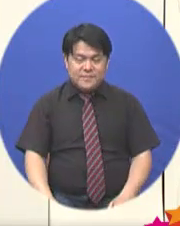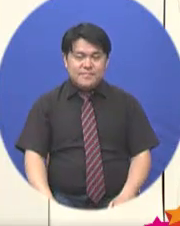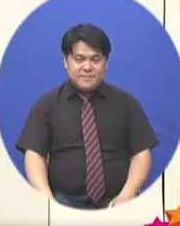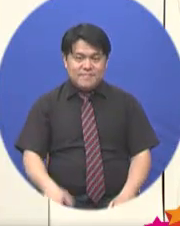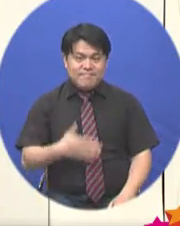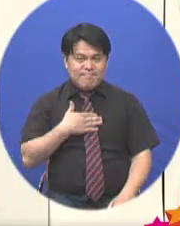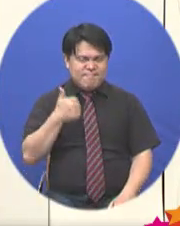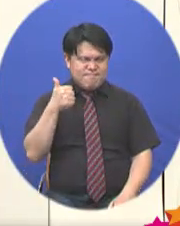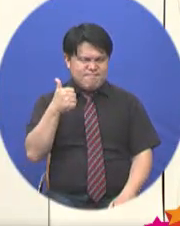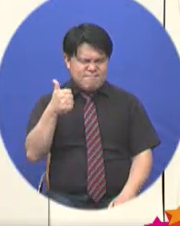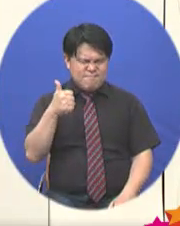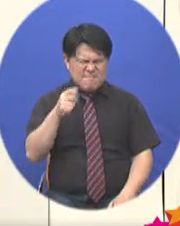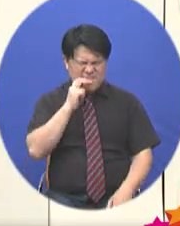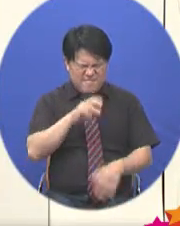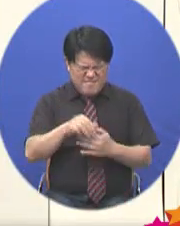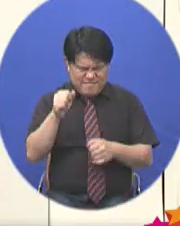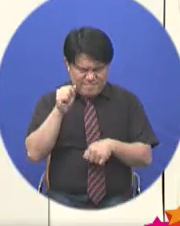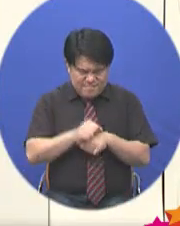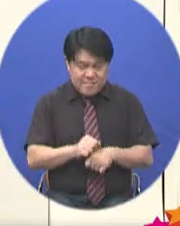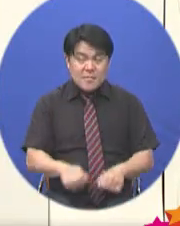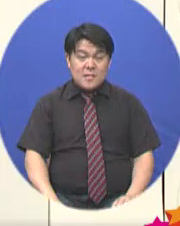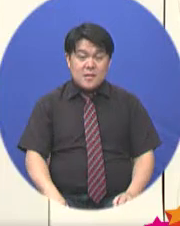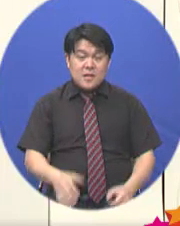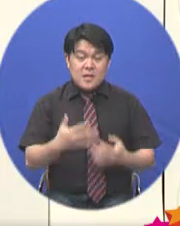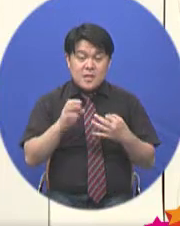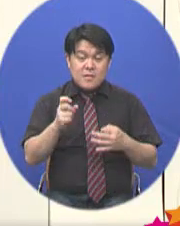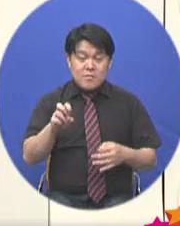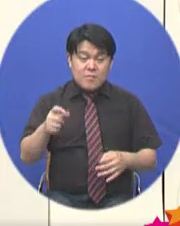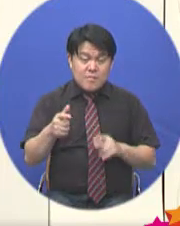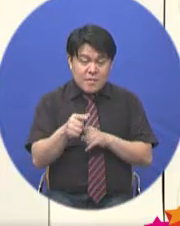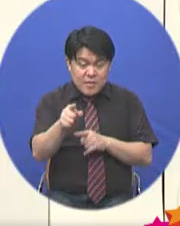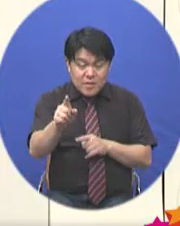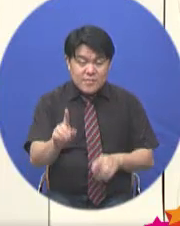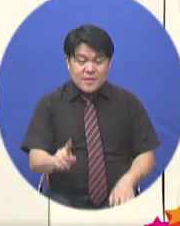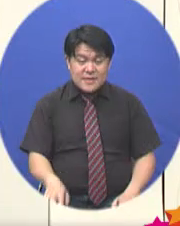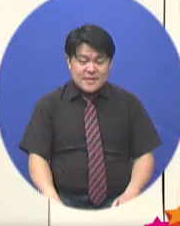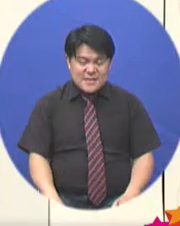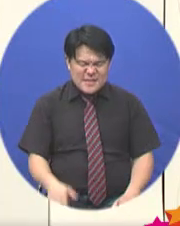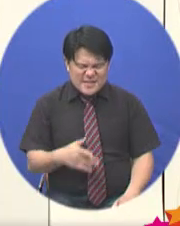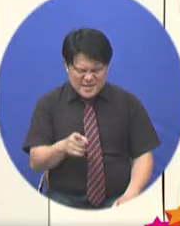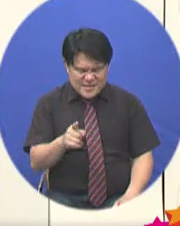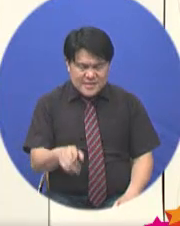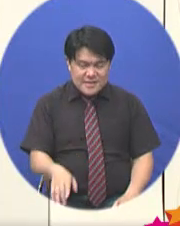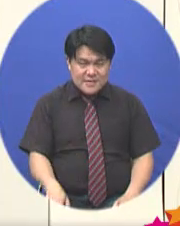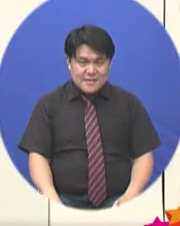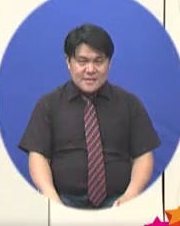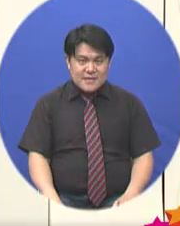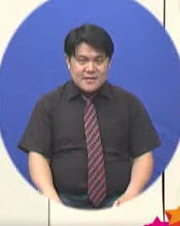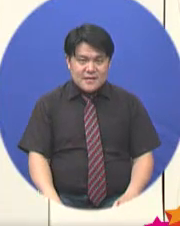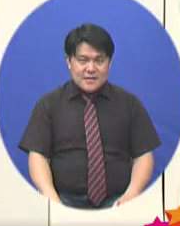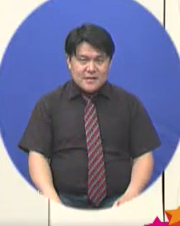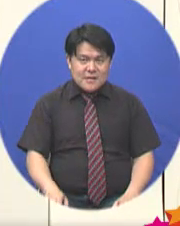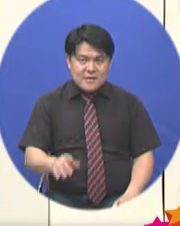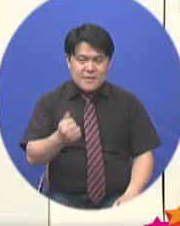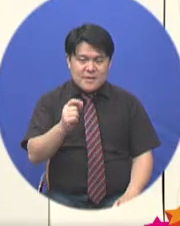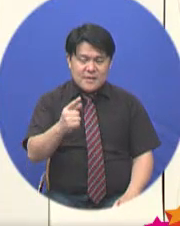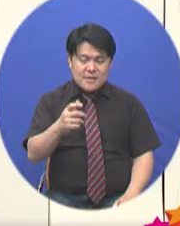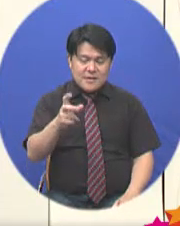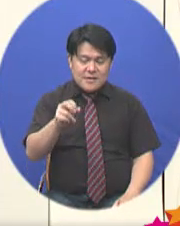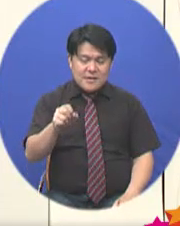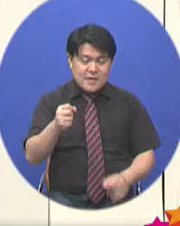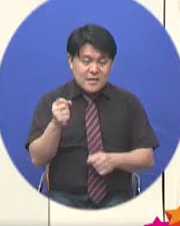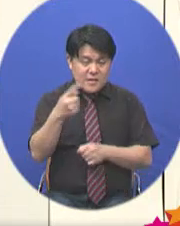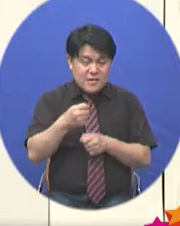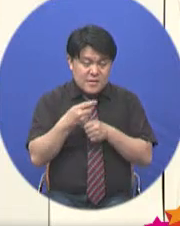좋습니다. 좋습니다. 김영만 씨 그냥. 네. 에이. 그 뭐 한양천리 떠나간들